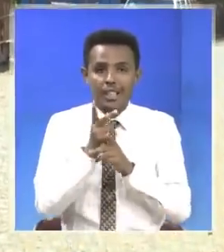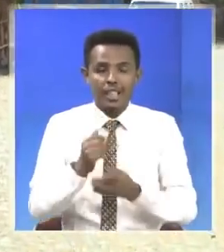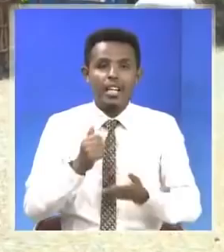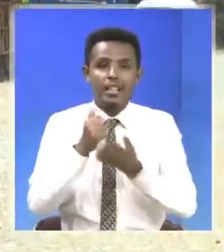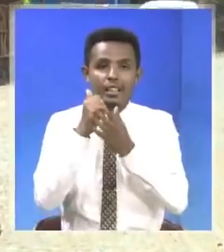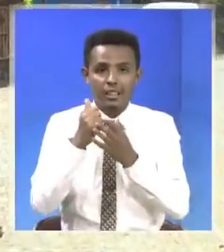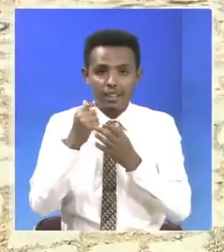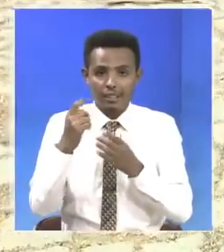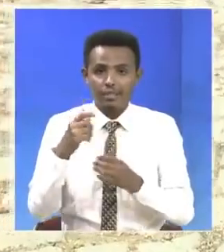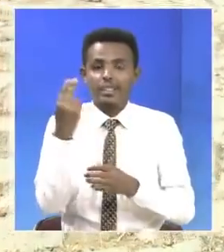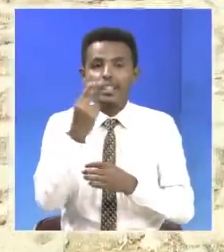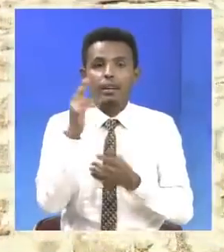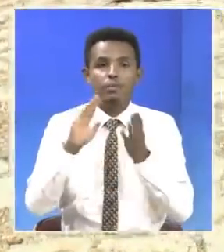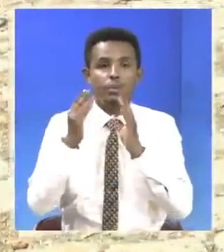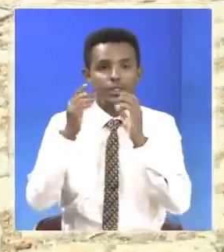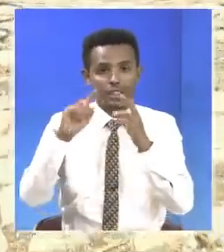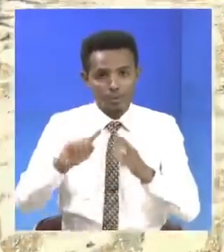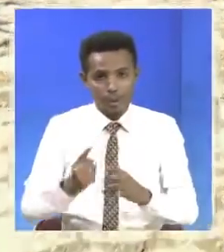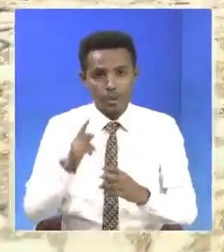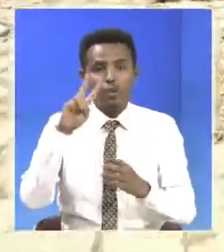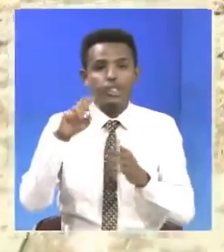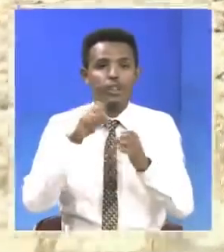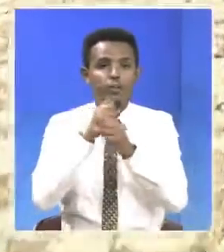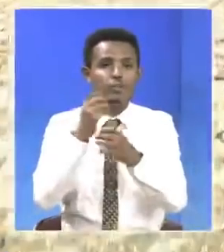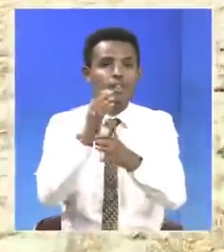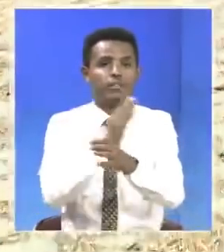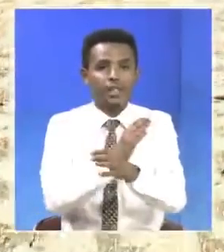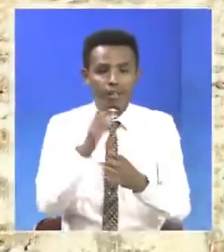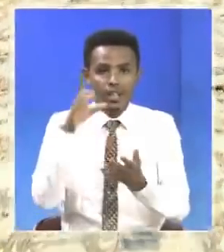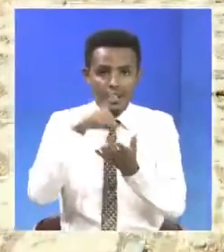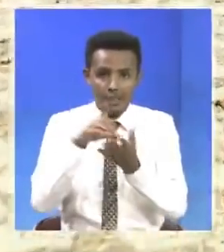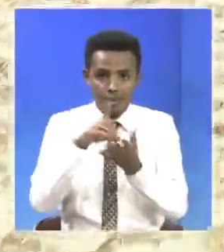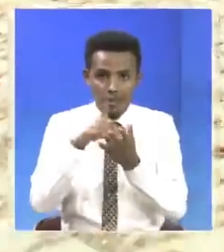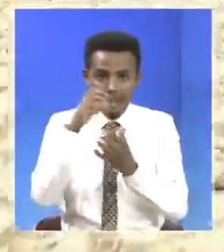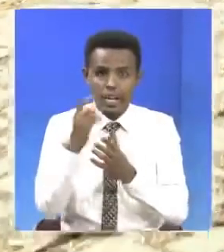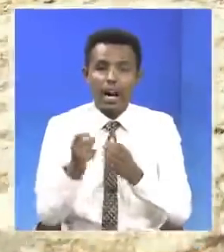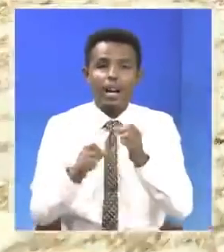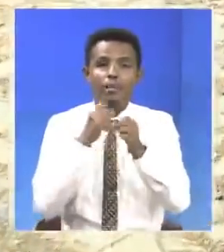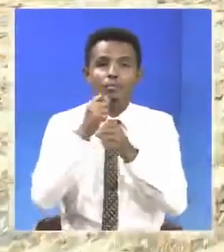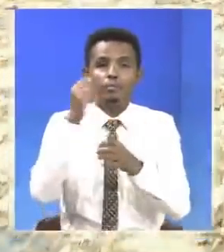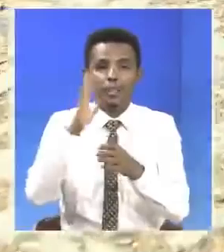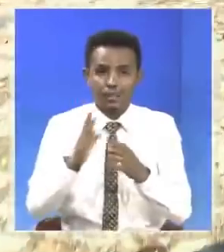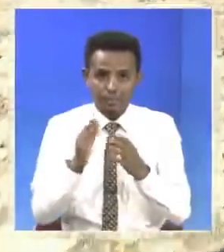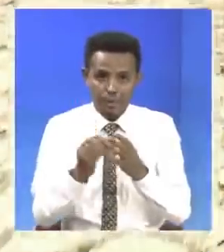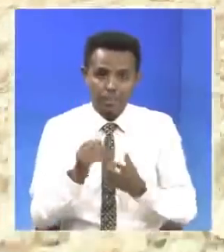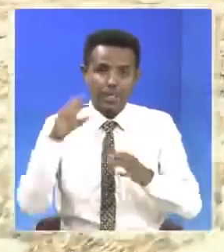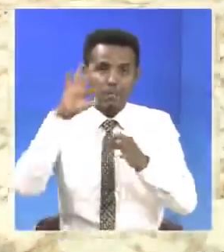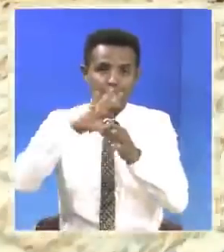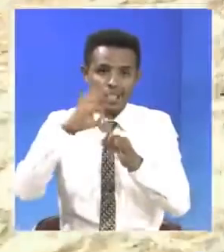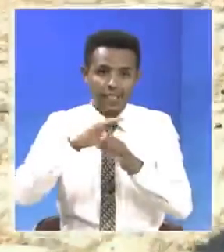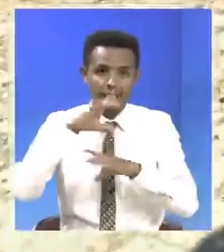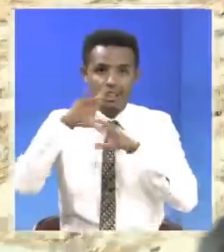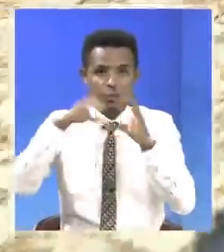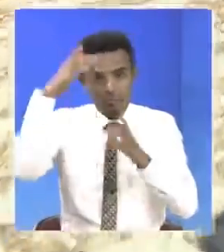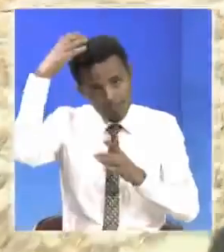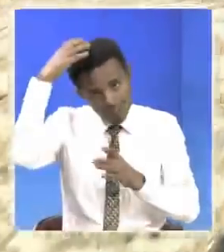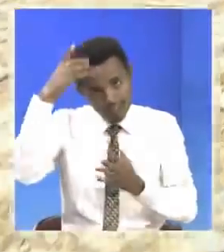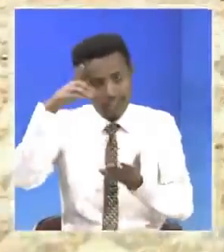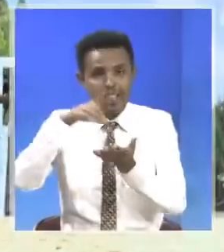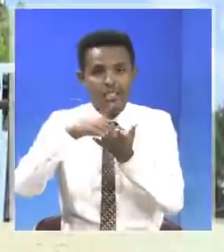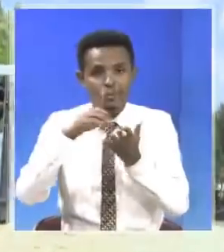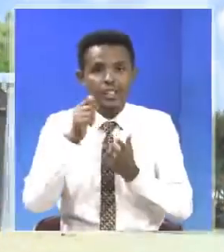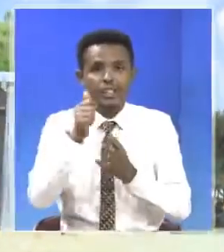መሆን የጀመረችው ከሁለት ዓመታት በፊት ነበር። ከተማዋ ከዓለም ባንክ የሚመደብላትን በጀት ከክልሉ መንግስትና ከራስዋ ከከተማዋ ከሚመደብ